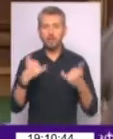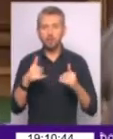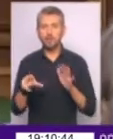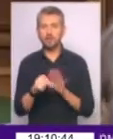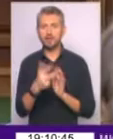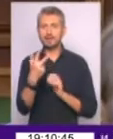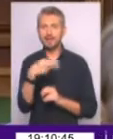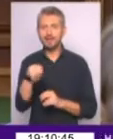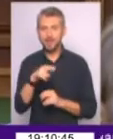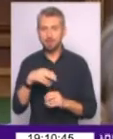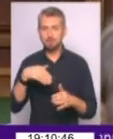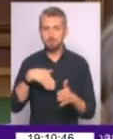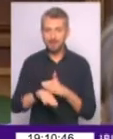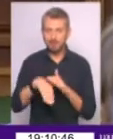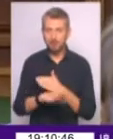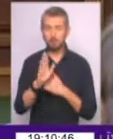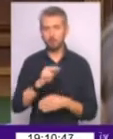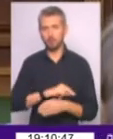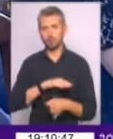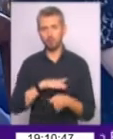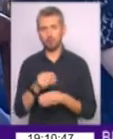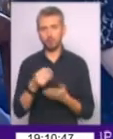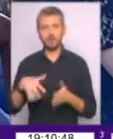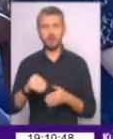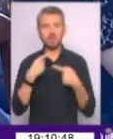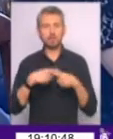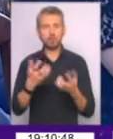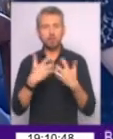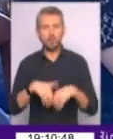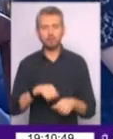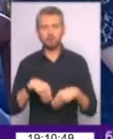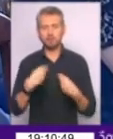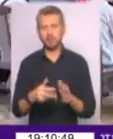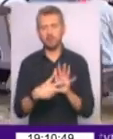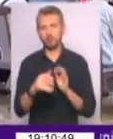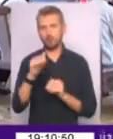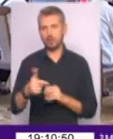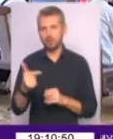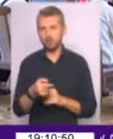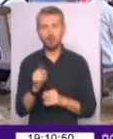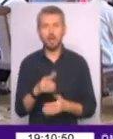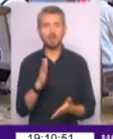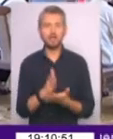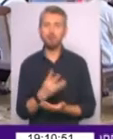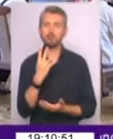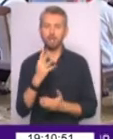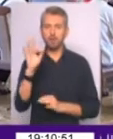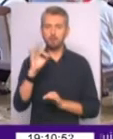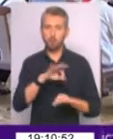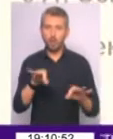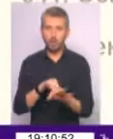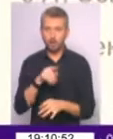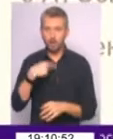3D-принтерами запрацює повноцінно. На все технічне обладнання відвели майже 800 тисяч гривень. Однак є й 4 проекти, кажуть у